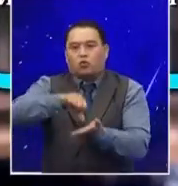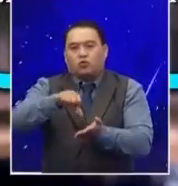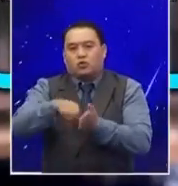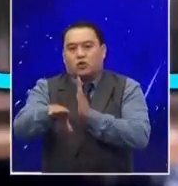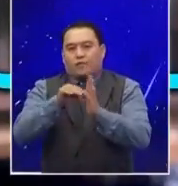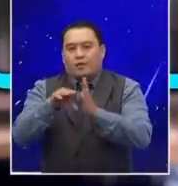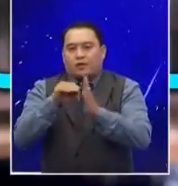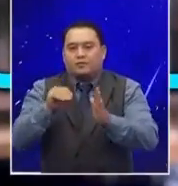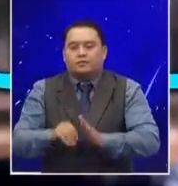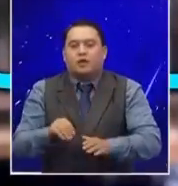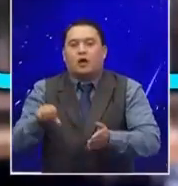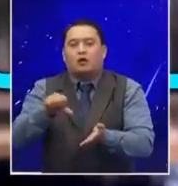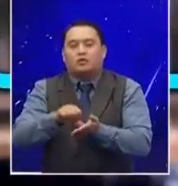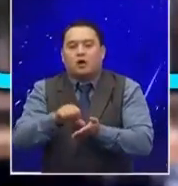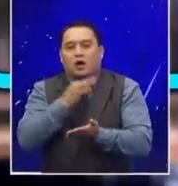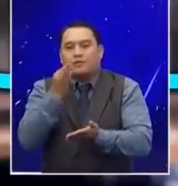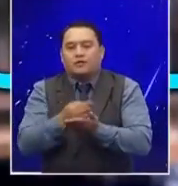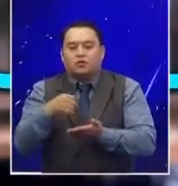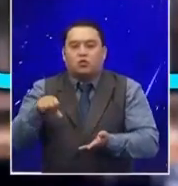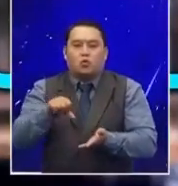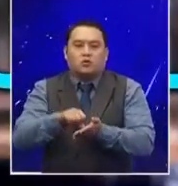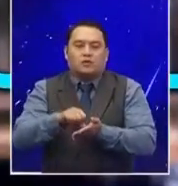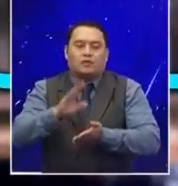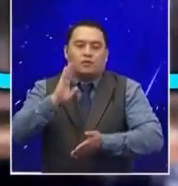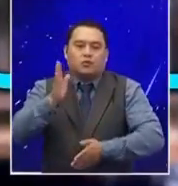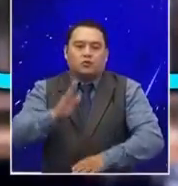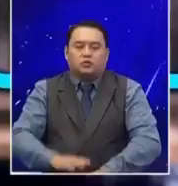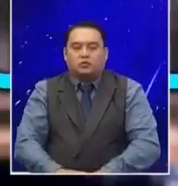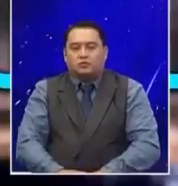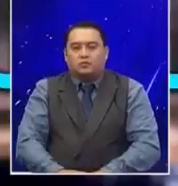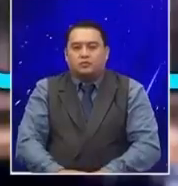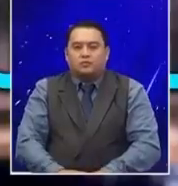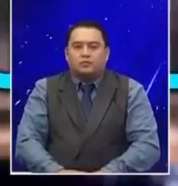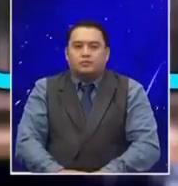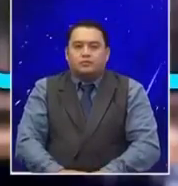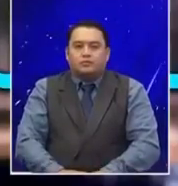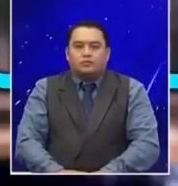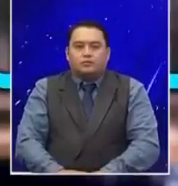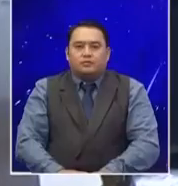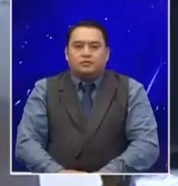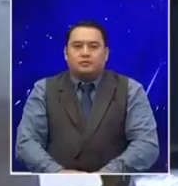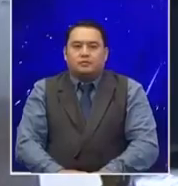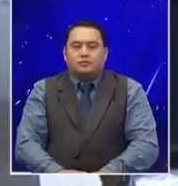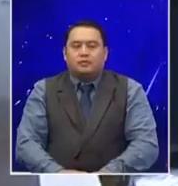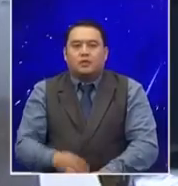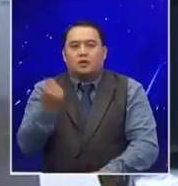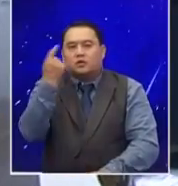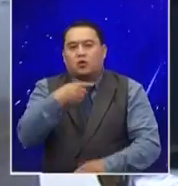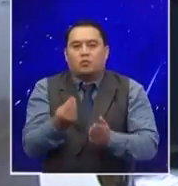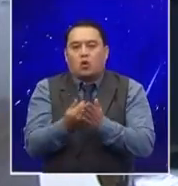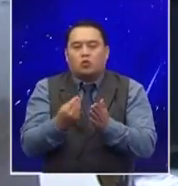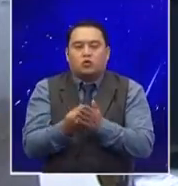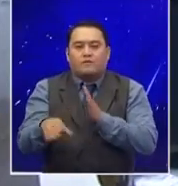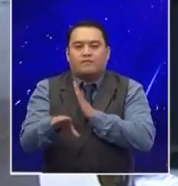гражданскую позицию и принять ответственное участие в предстоящих выборах в Мажилис парламента и маслихаты. Стал известен бюджет